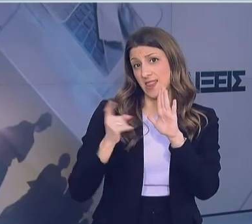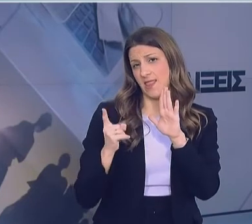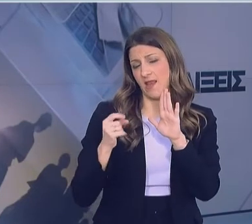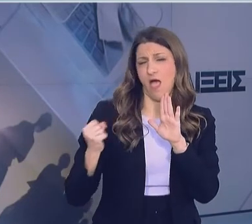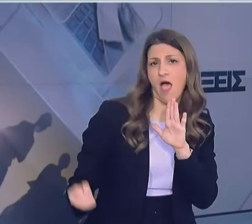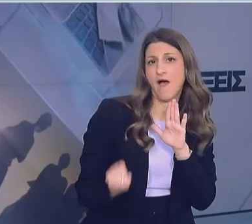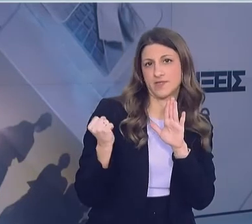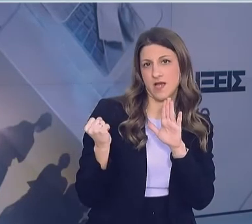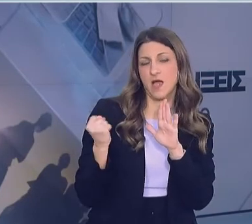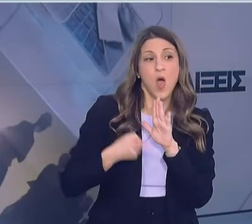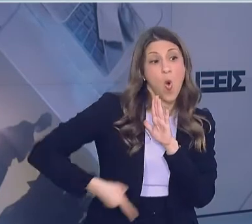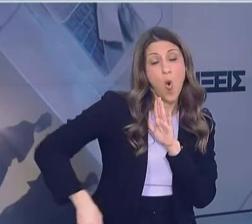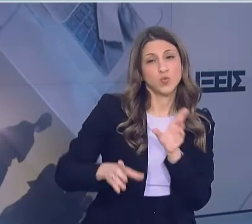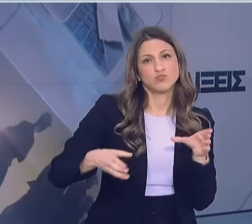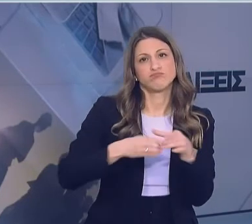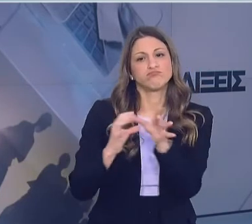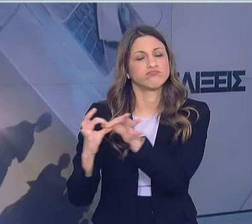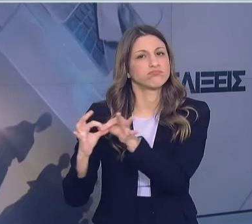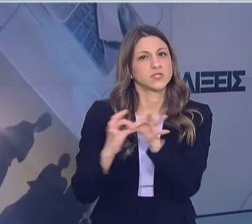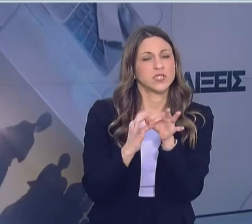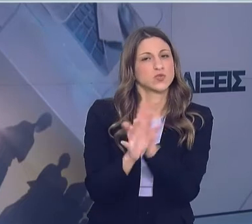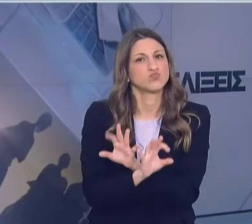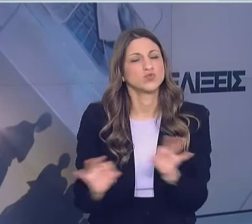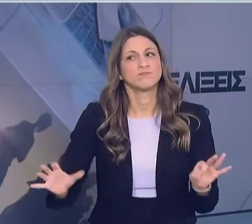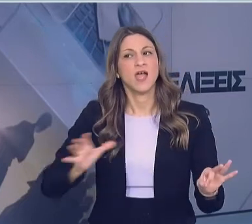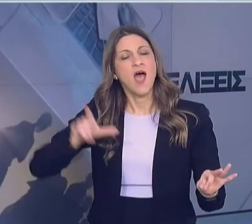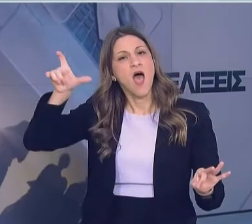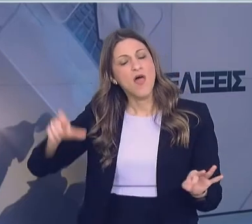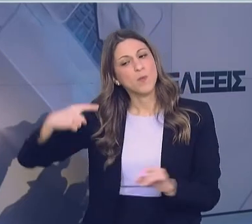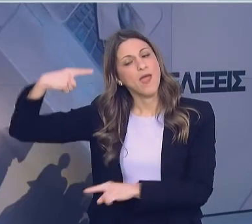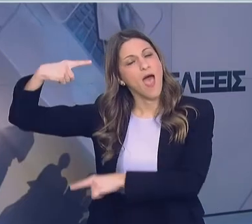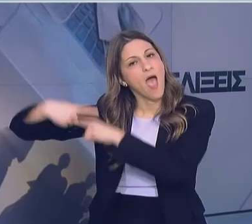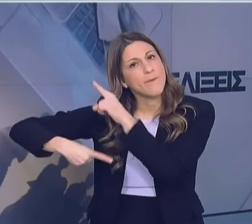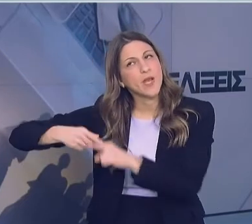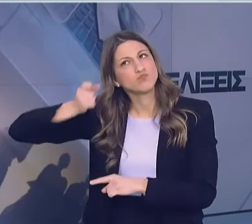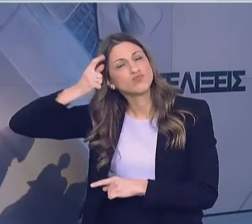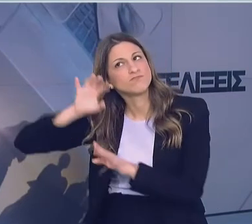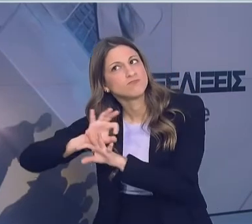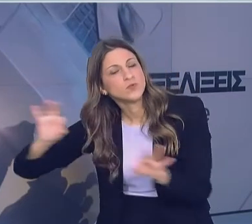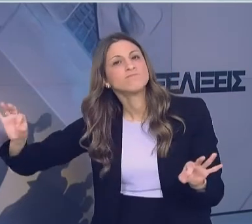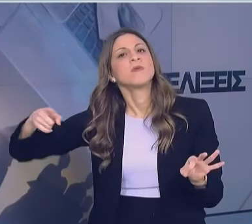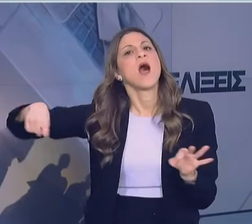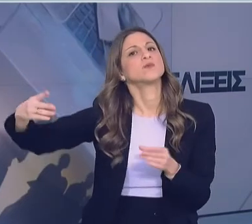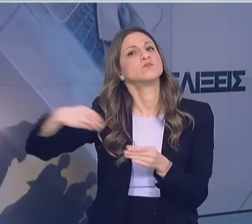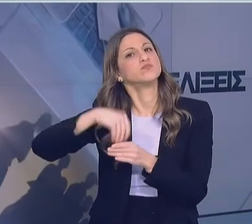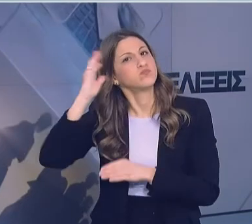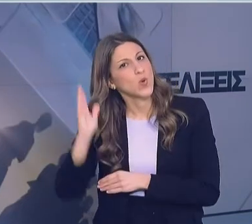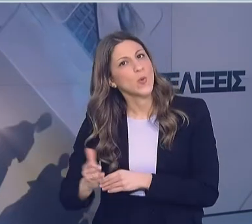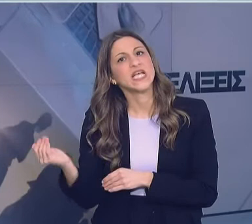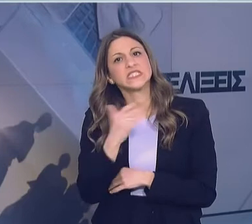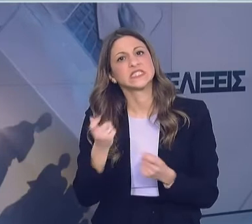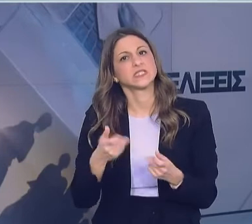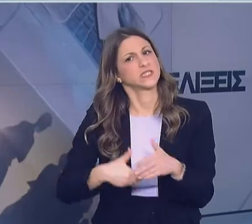ώστε και αυτές οι ομάδες, πολύ σημαντικές ομάδες ανθρώπων με τεχνογνωσία, με εμπειρία, να μπουν δυναμικά στο παιχνίδι και αυτό θα γίνει και